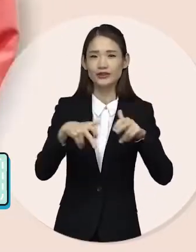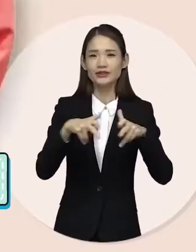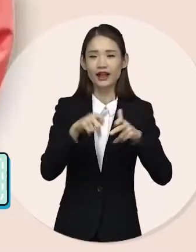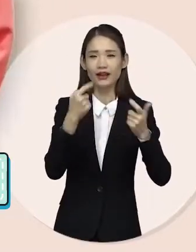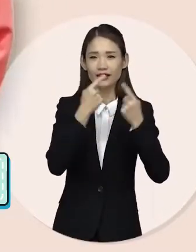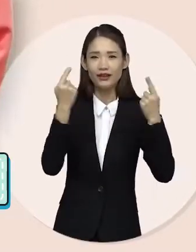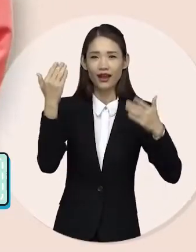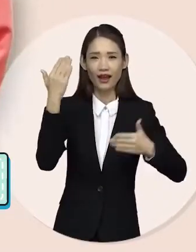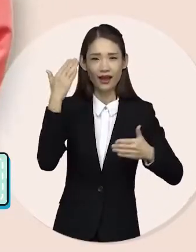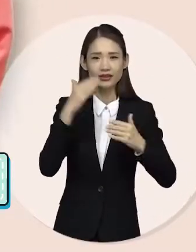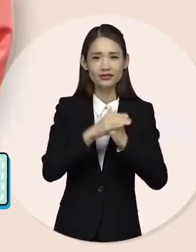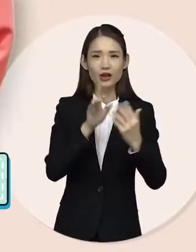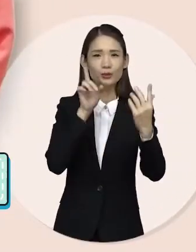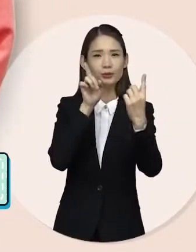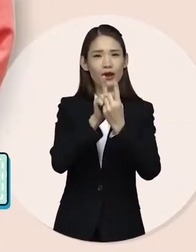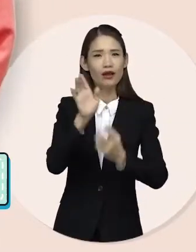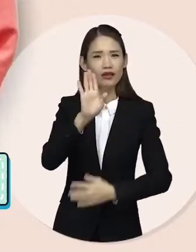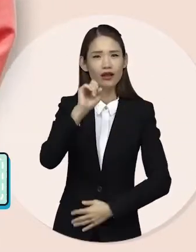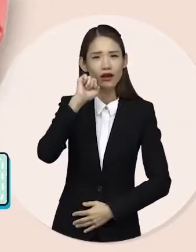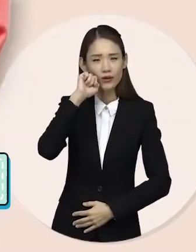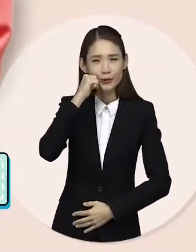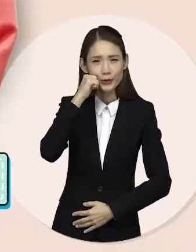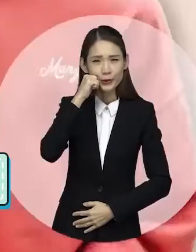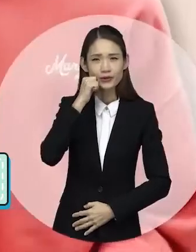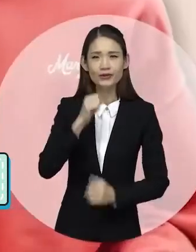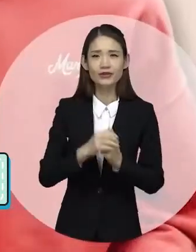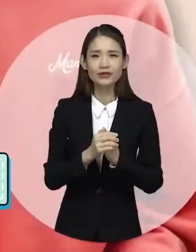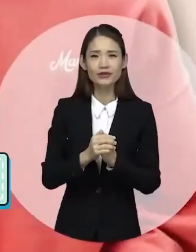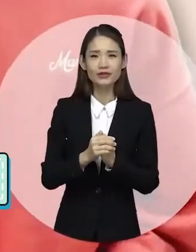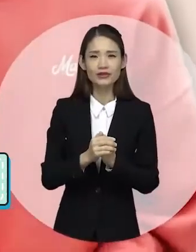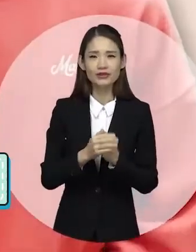대학교에서 장애 대학생을 보기가 쉽지 않죠.